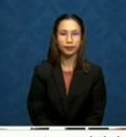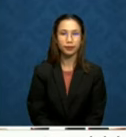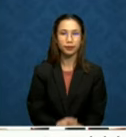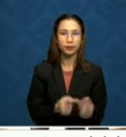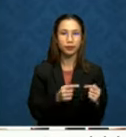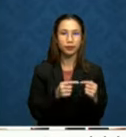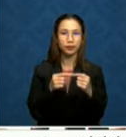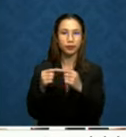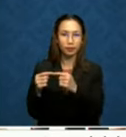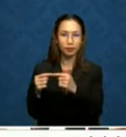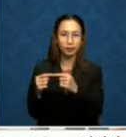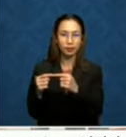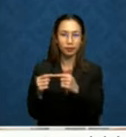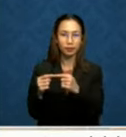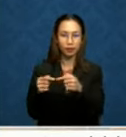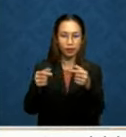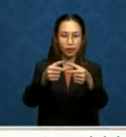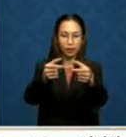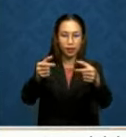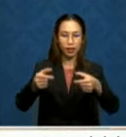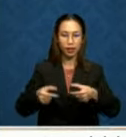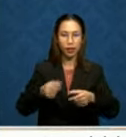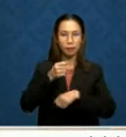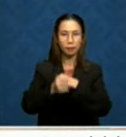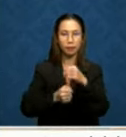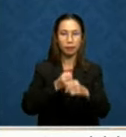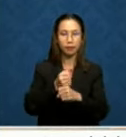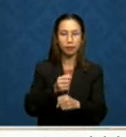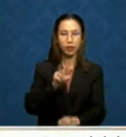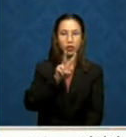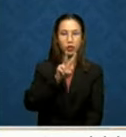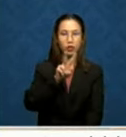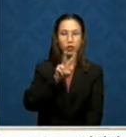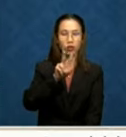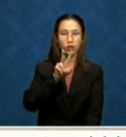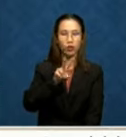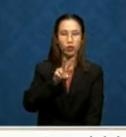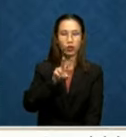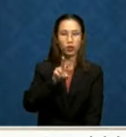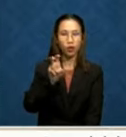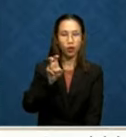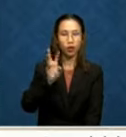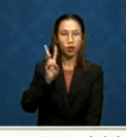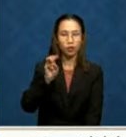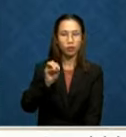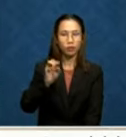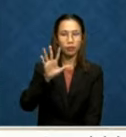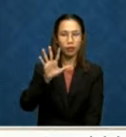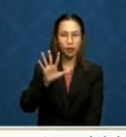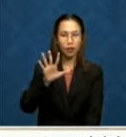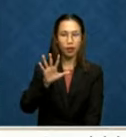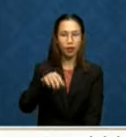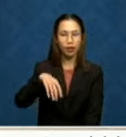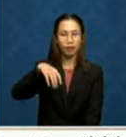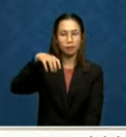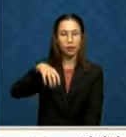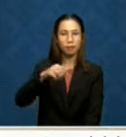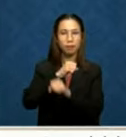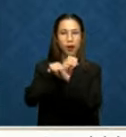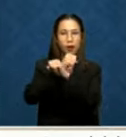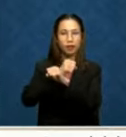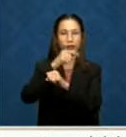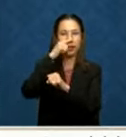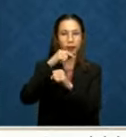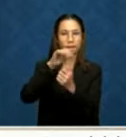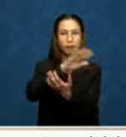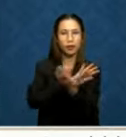ทราบรายงานประจำปี265นะครับของสถาบันเทคโนโลยีป้องกันประเทศด้วยเล